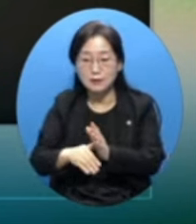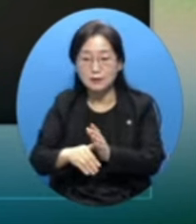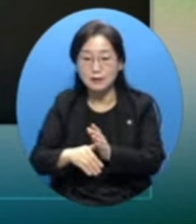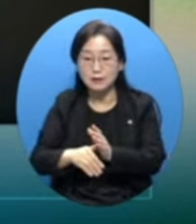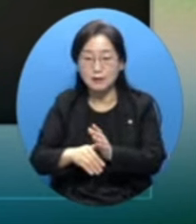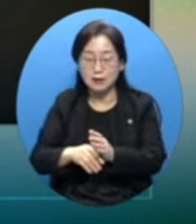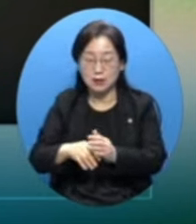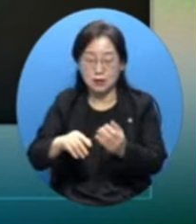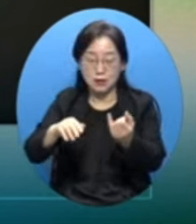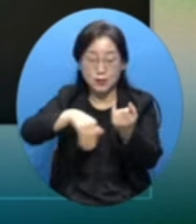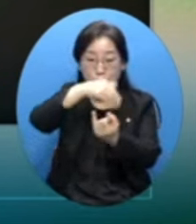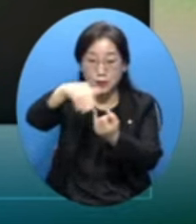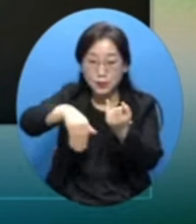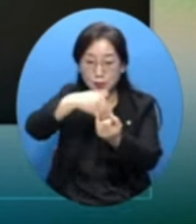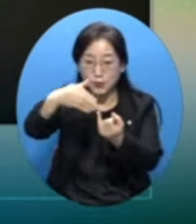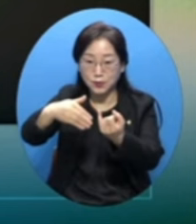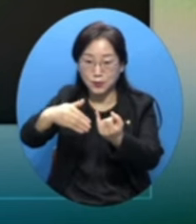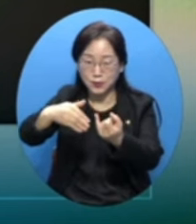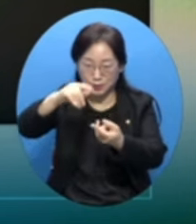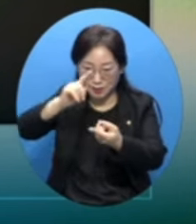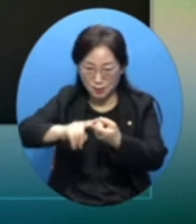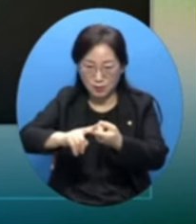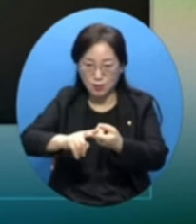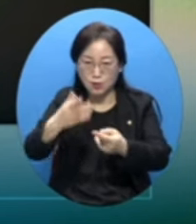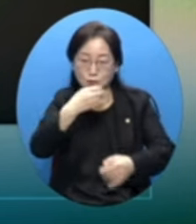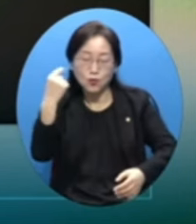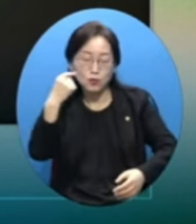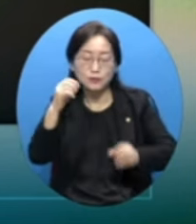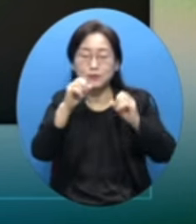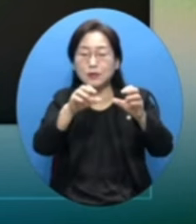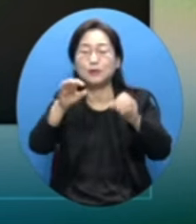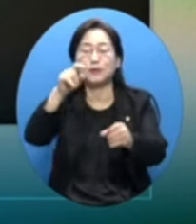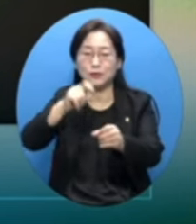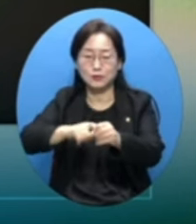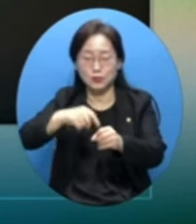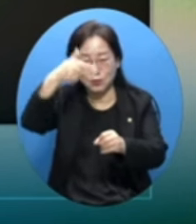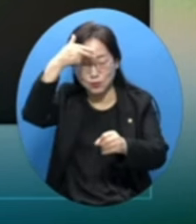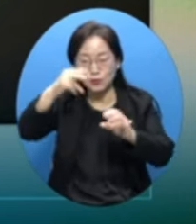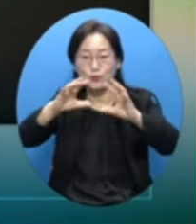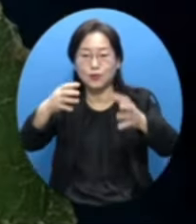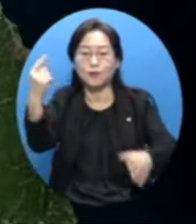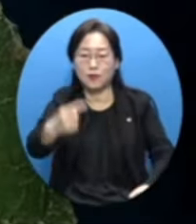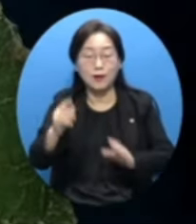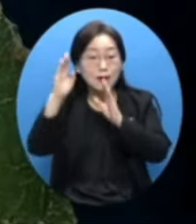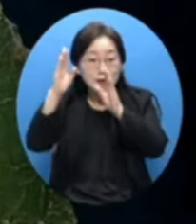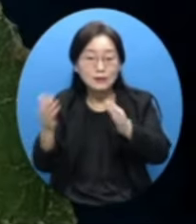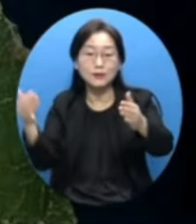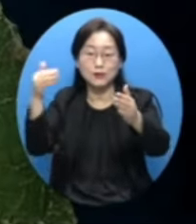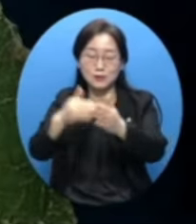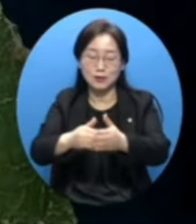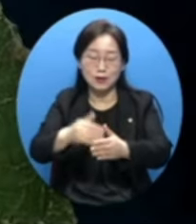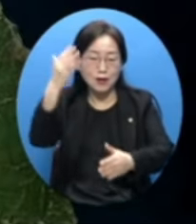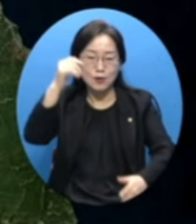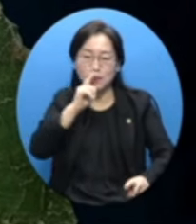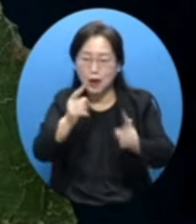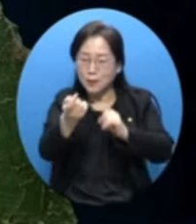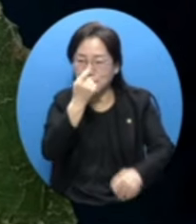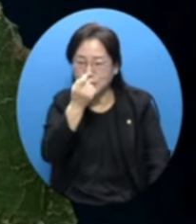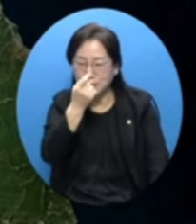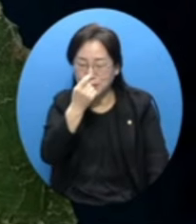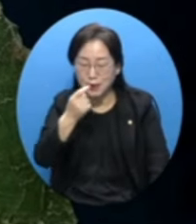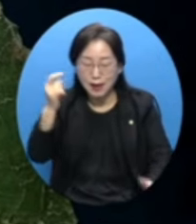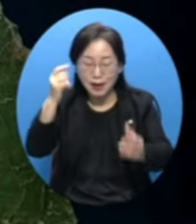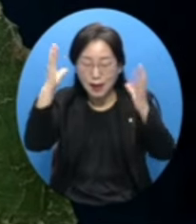천의 몸으로 복음을 전하기 조선땅을 밟습니다 당시 조선땅 개성에 도착해서 조선말을 배우면서 아동 교육을